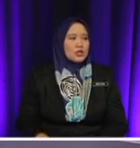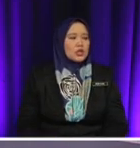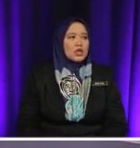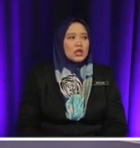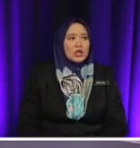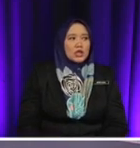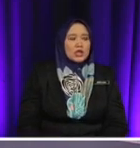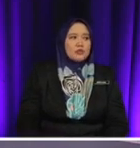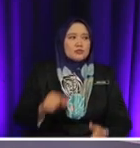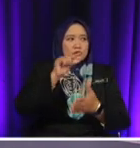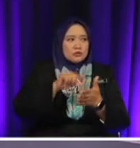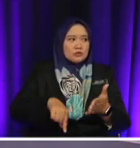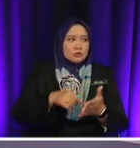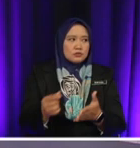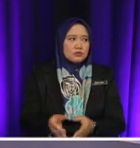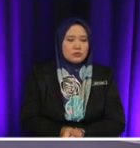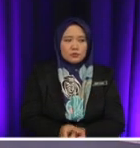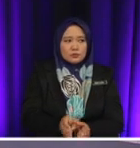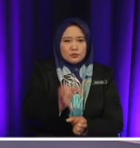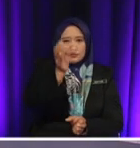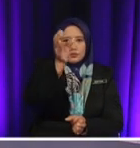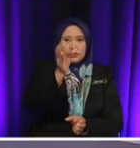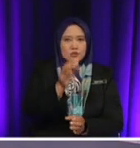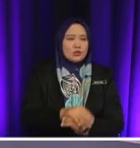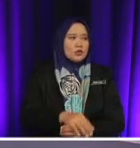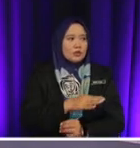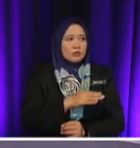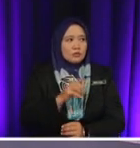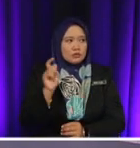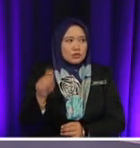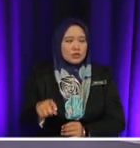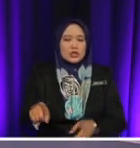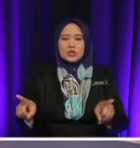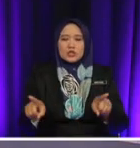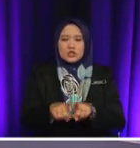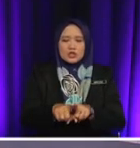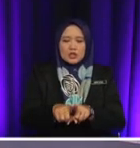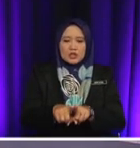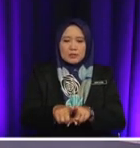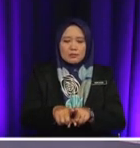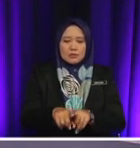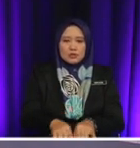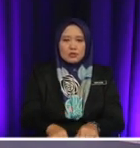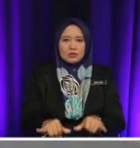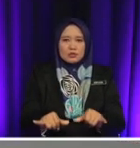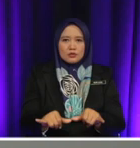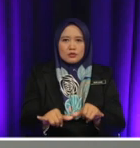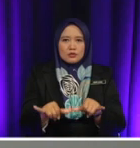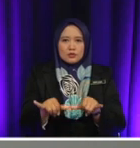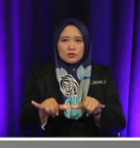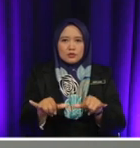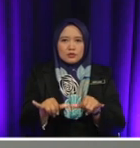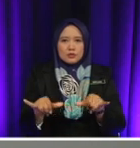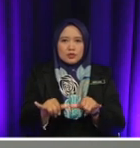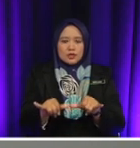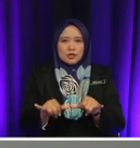bar bagi setiap graf tadi adalah mesti sama Oke ini kita tengok contohaitu Mel mukf yang